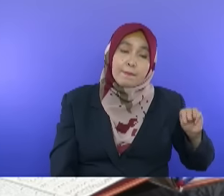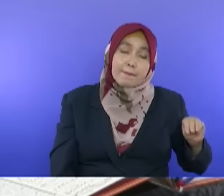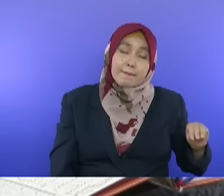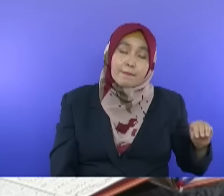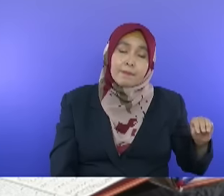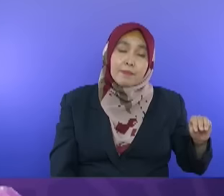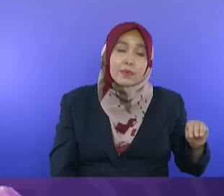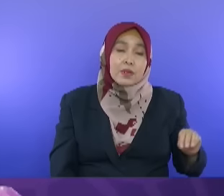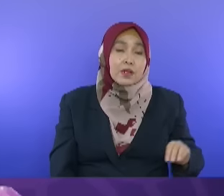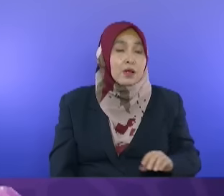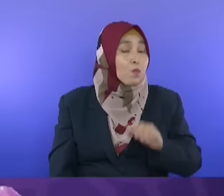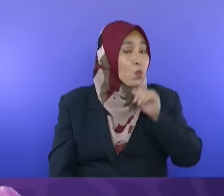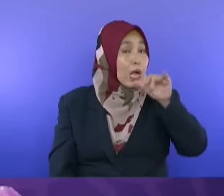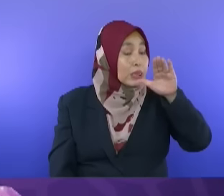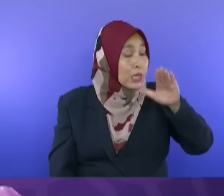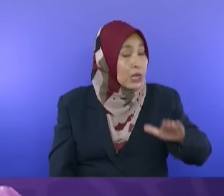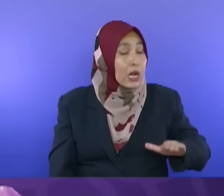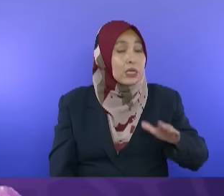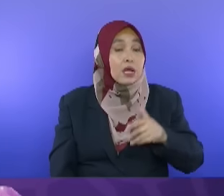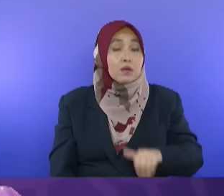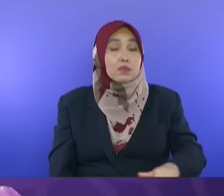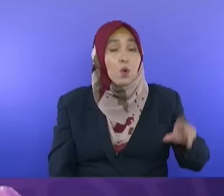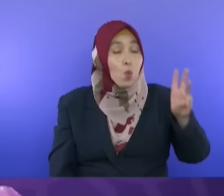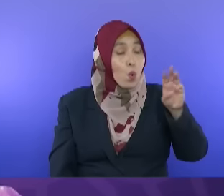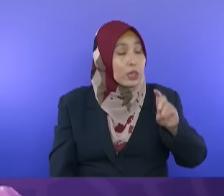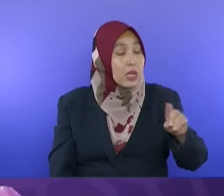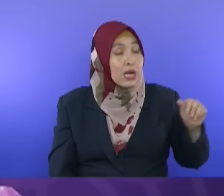bukan tegas suara